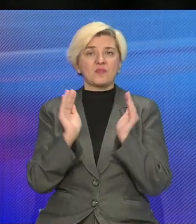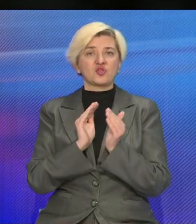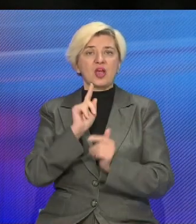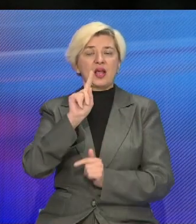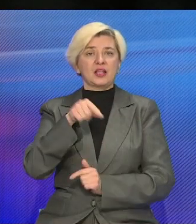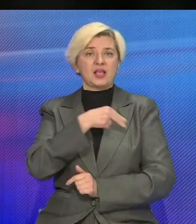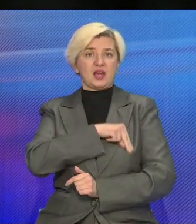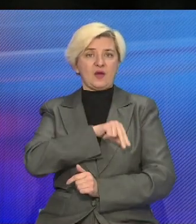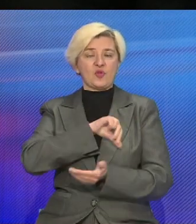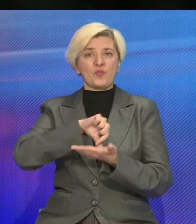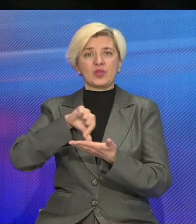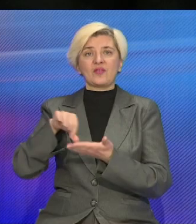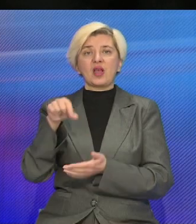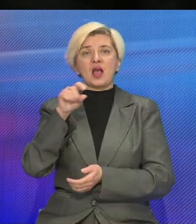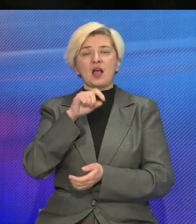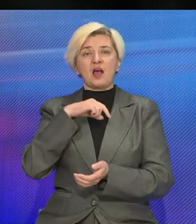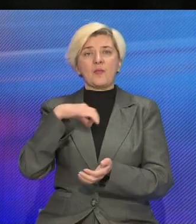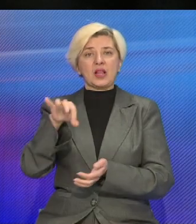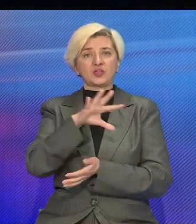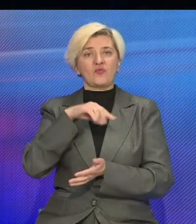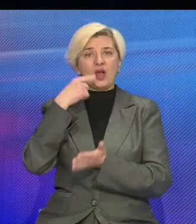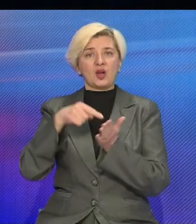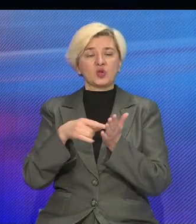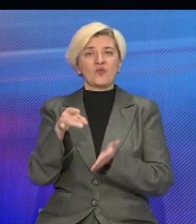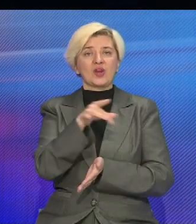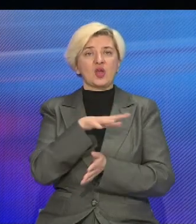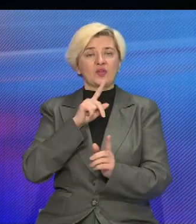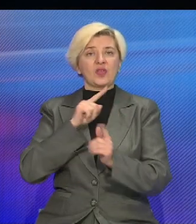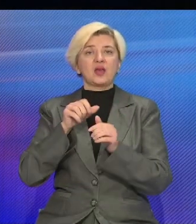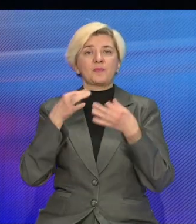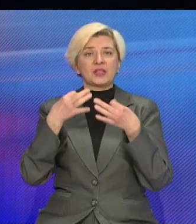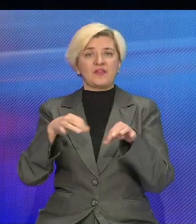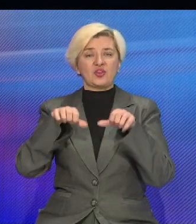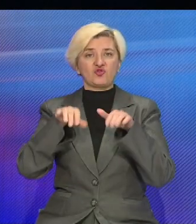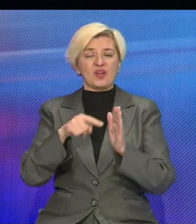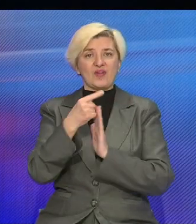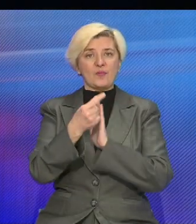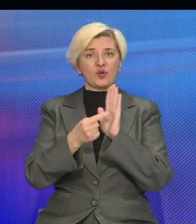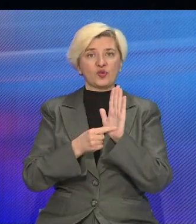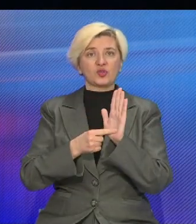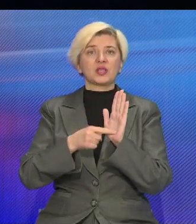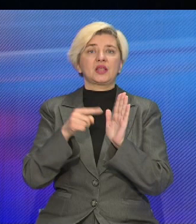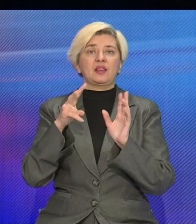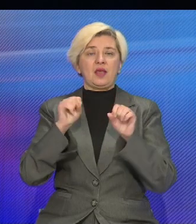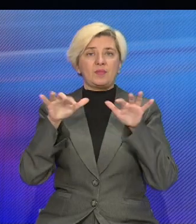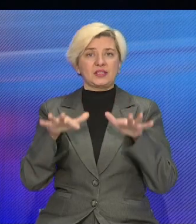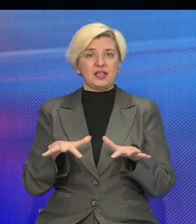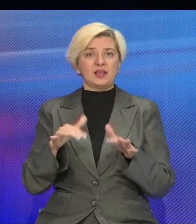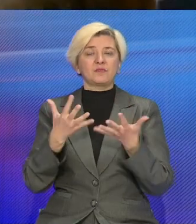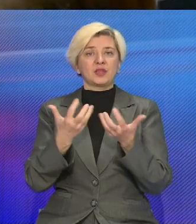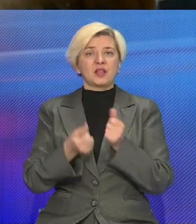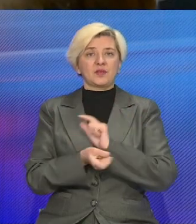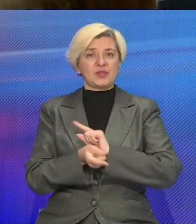обласного, городського і районних совєтів дозволяє вирішати питання і запити на місцях. З прийняттям поправок у Конституцію і